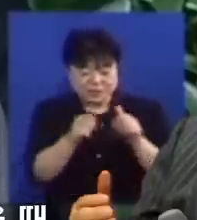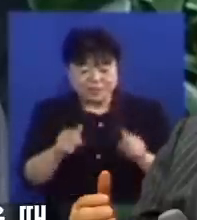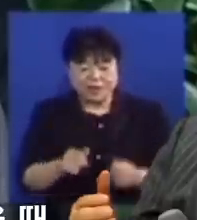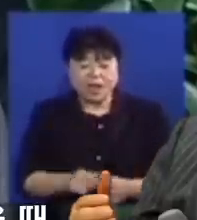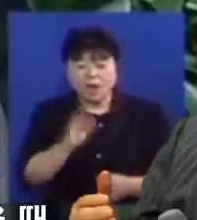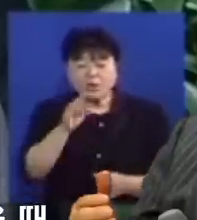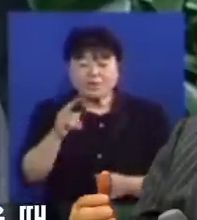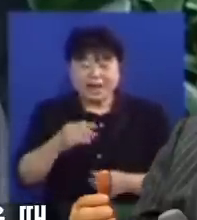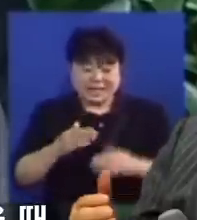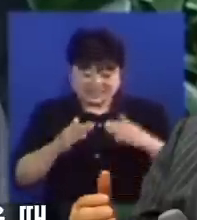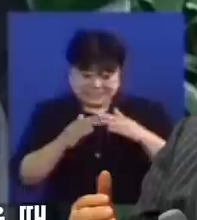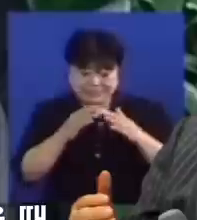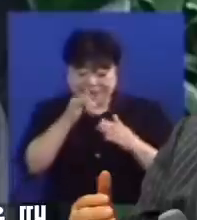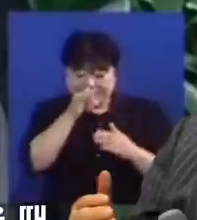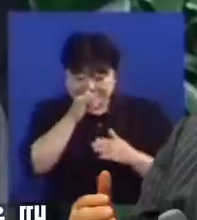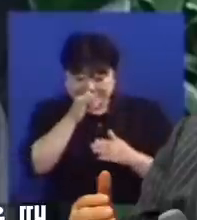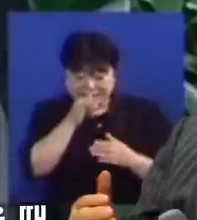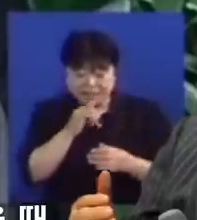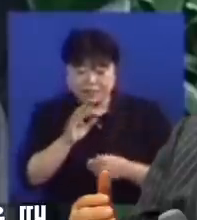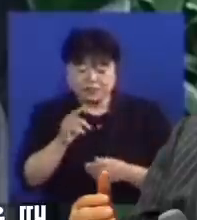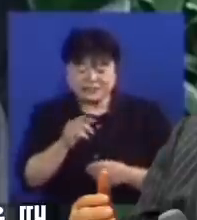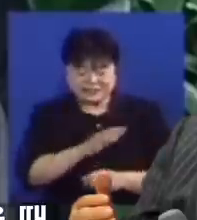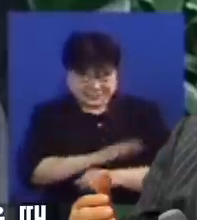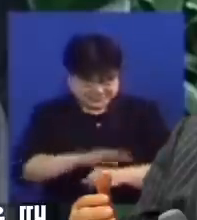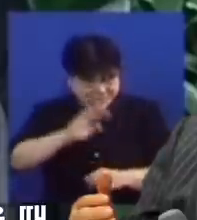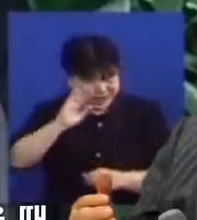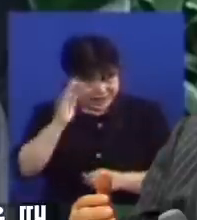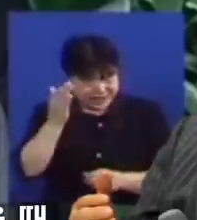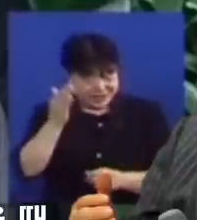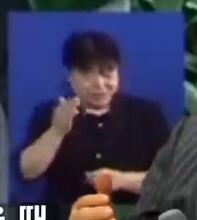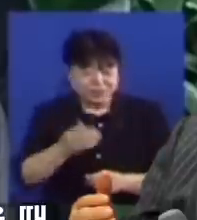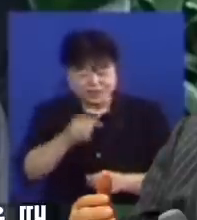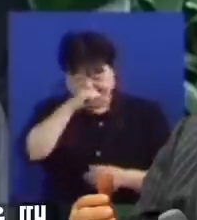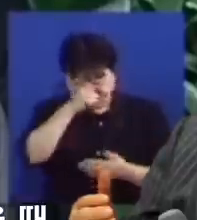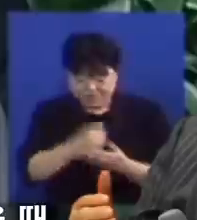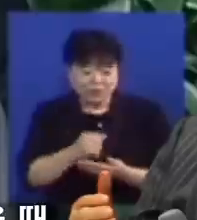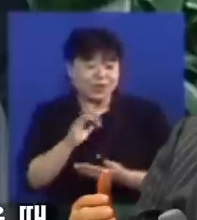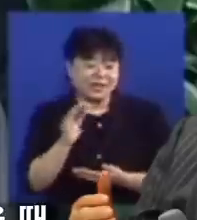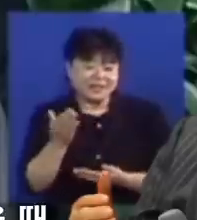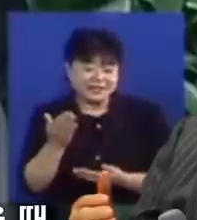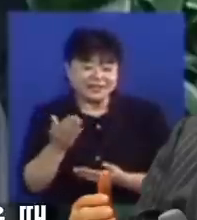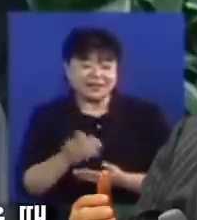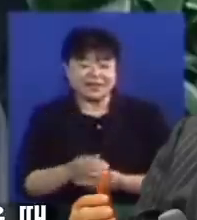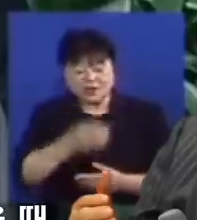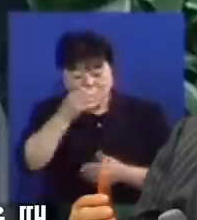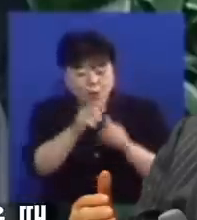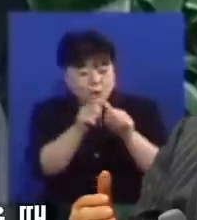보디바르의 집에 있어서 보디바르의 집이 잘 되고 모든 것이 형통하니까